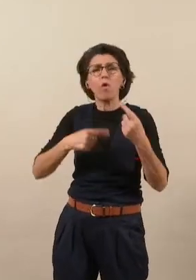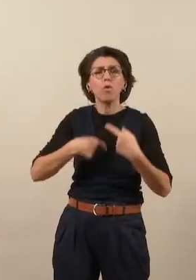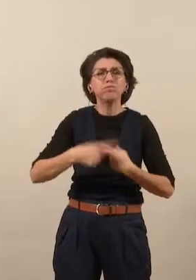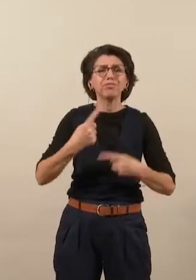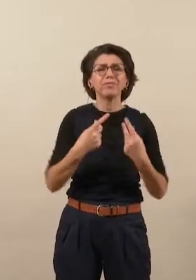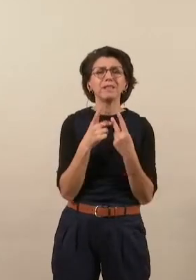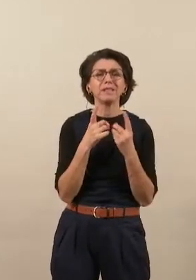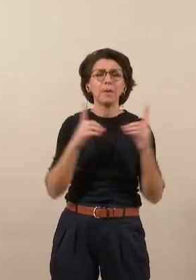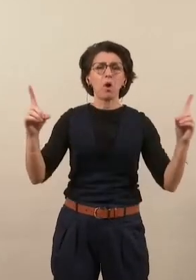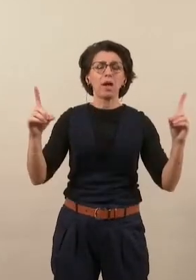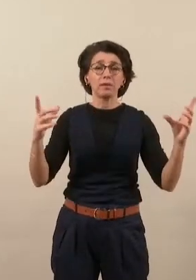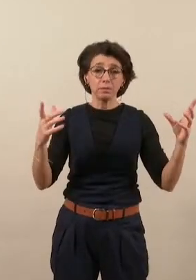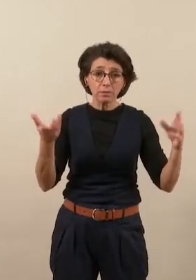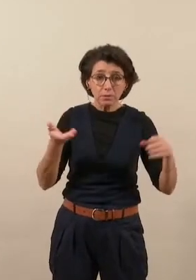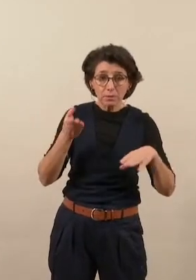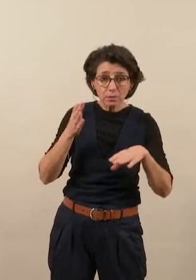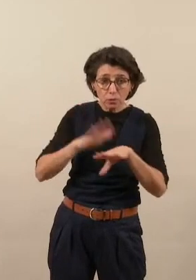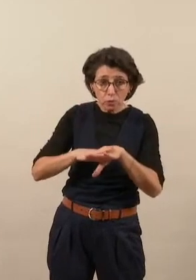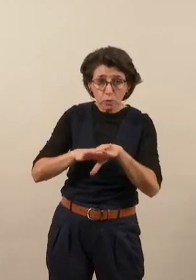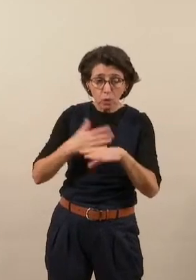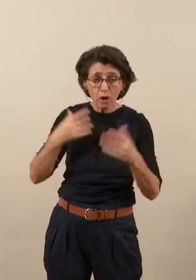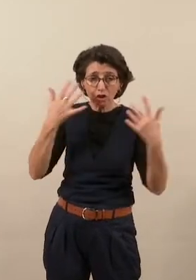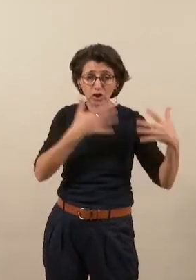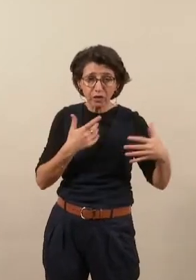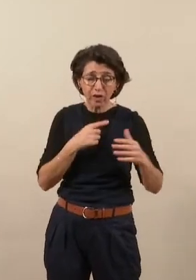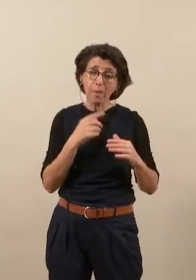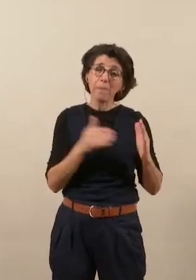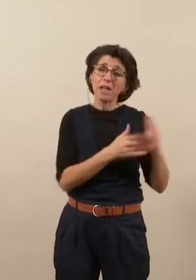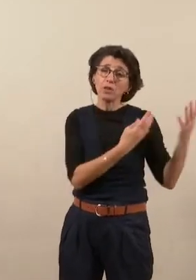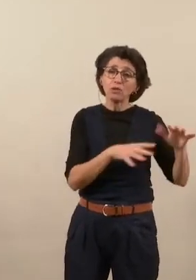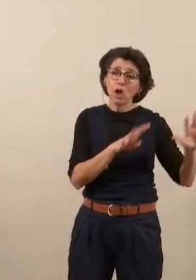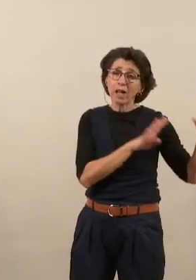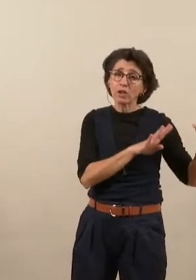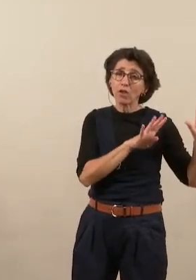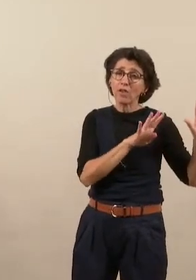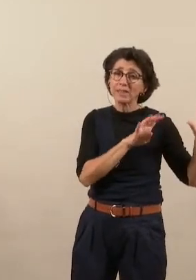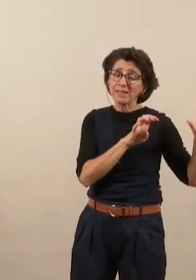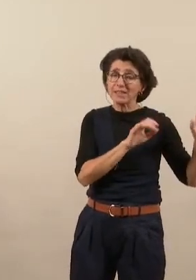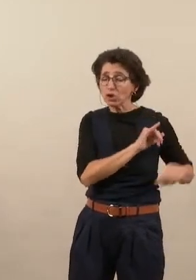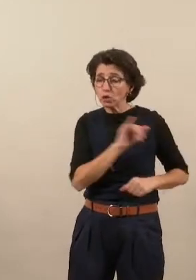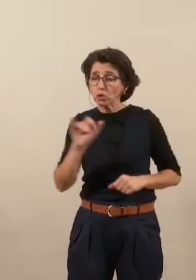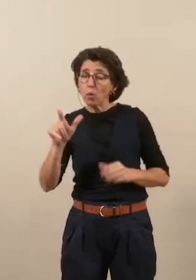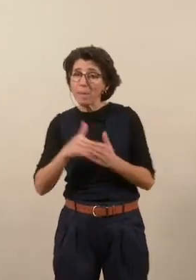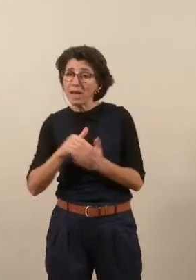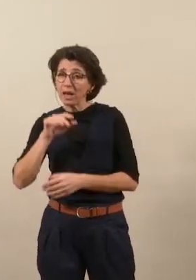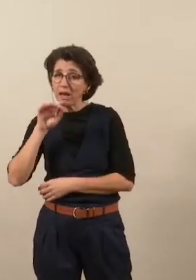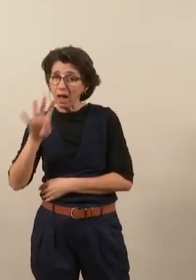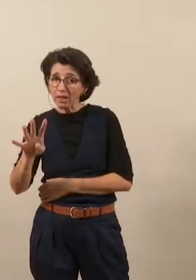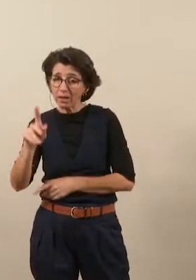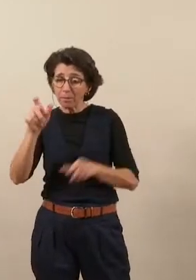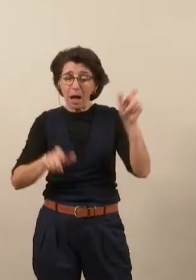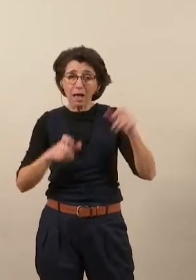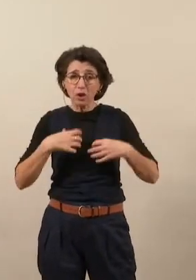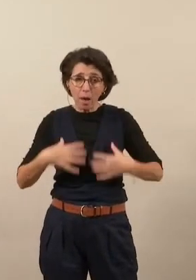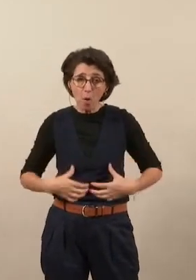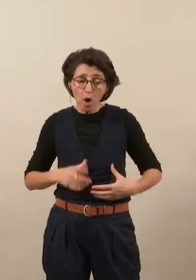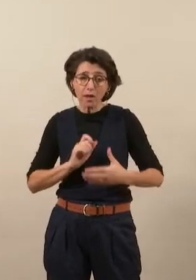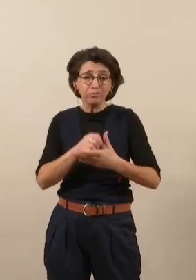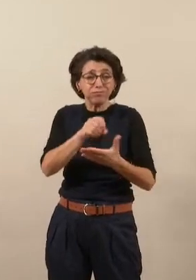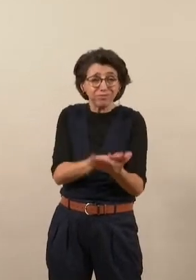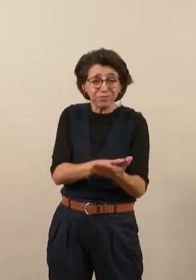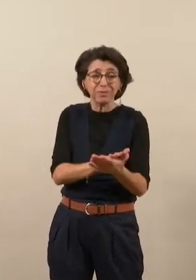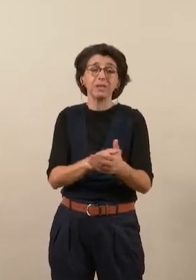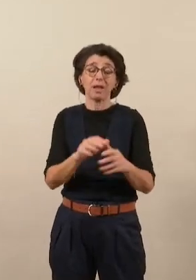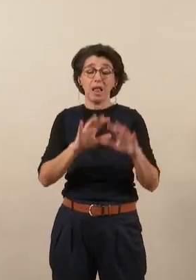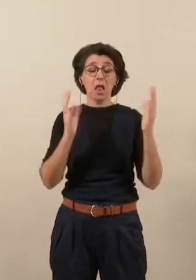qu'entre 1990 et 2004, la composition socio-professionnelle des abonnés montrait que 14%